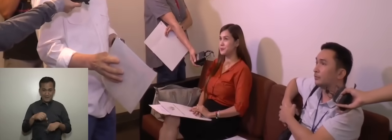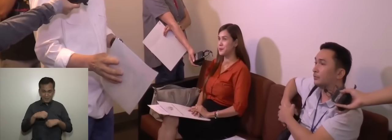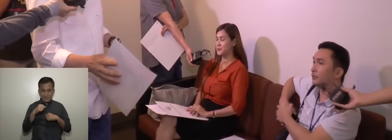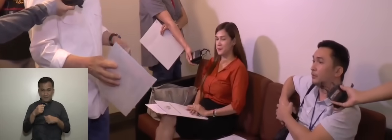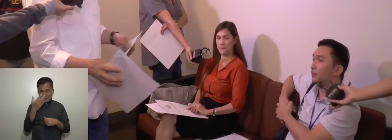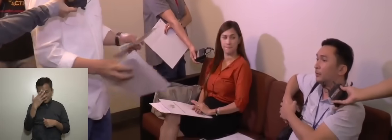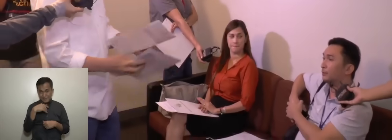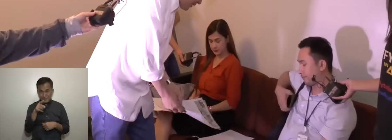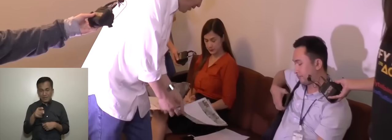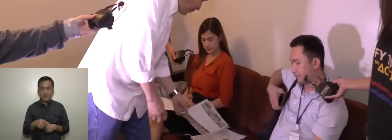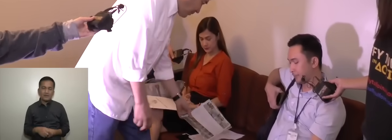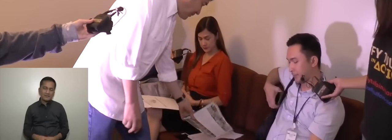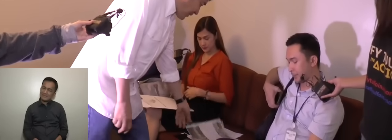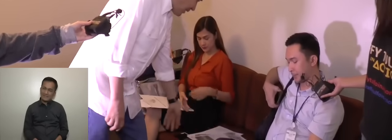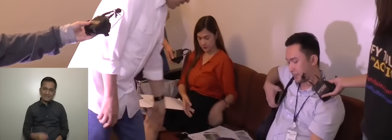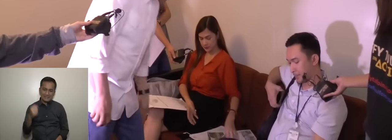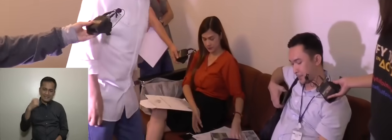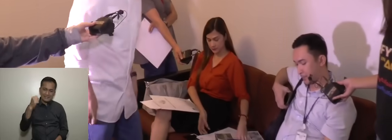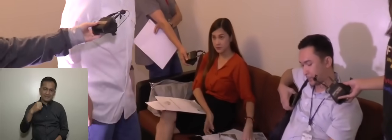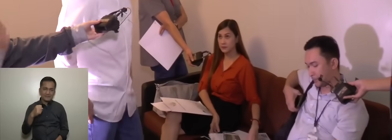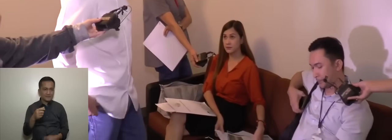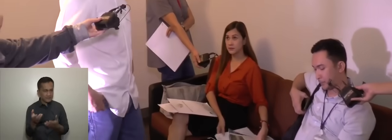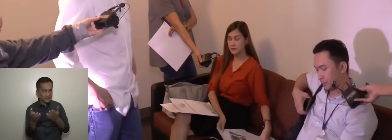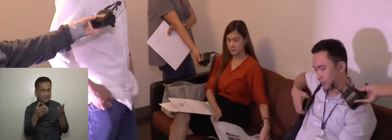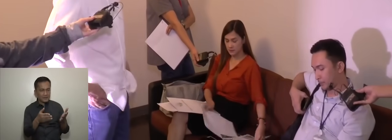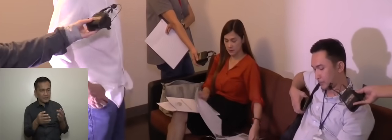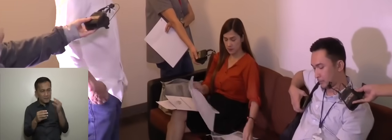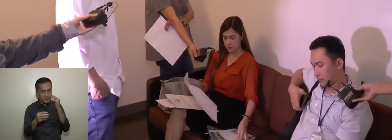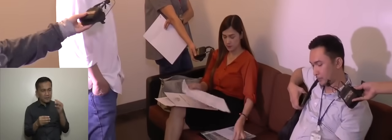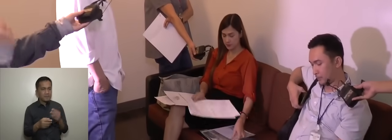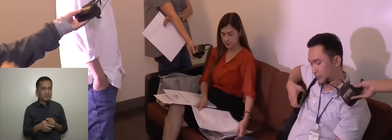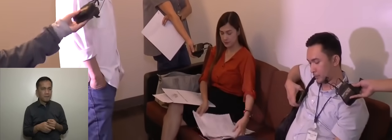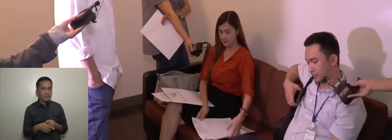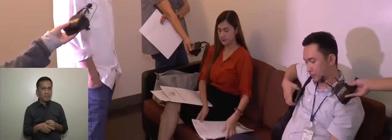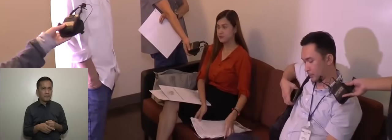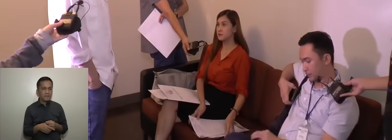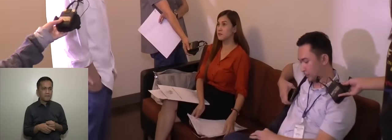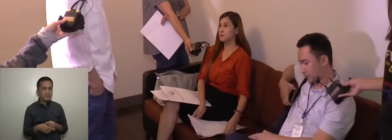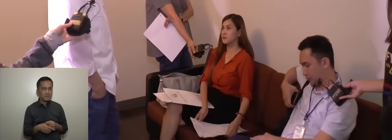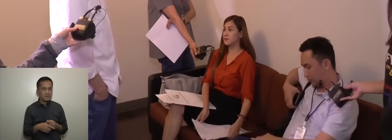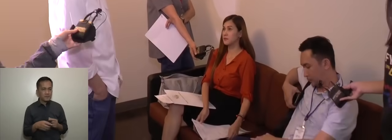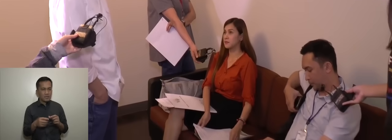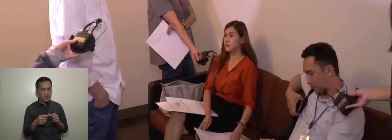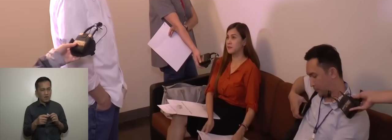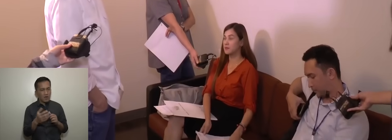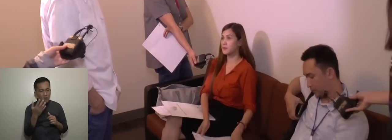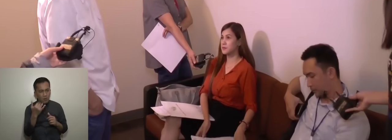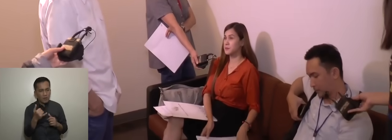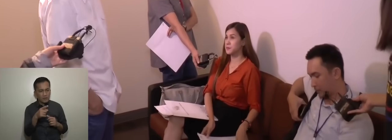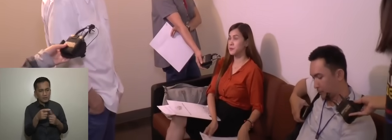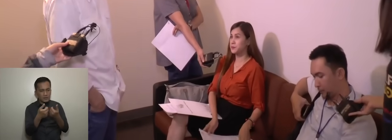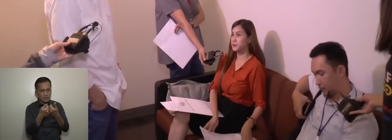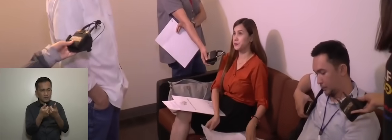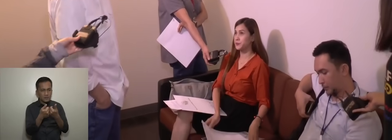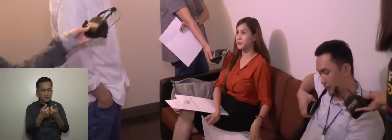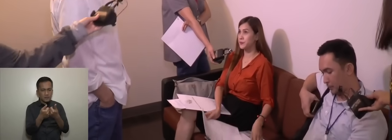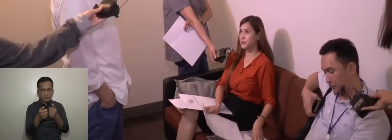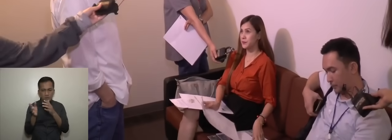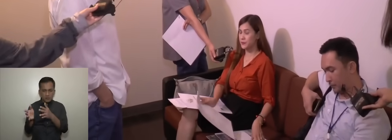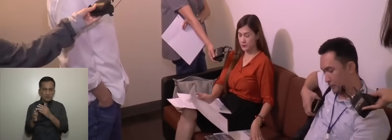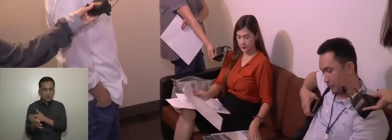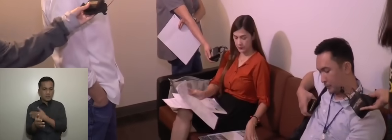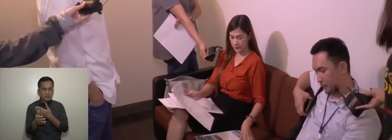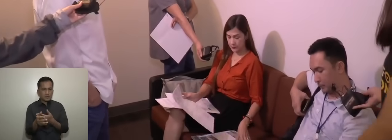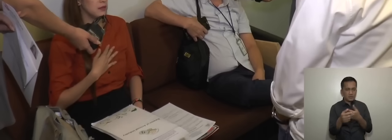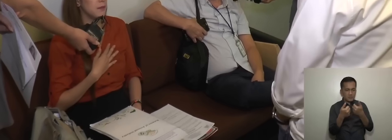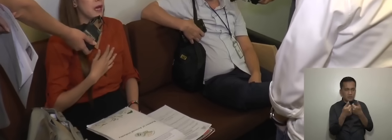naman siya. Opo. Okay. Now, ikaw naman, ma'am. Opo. Ba't ka kasi nagkipag-boyfriend daw sa iniwan mo yung anak at